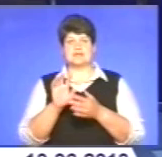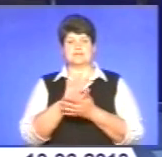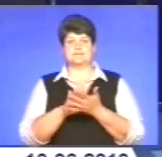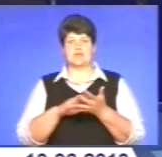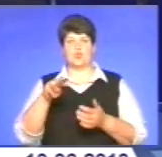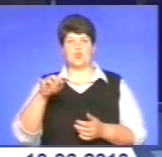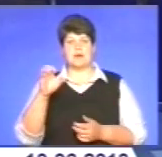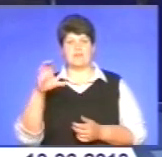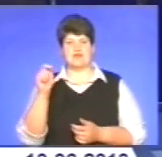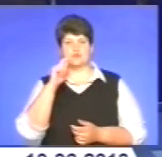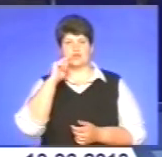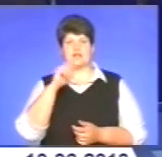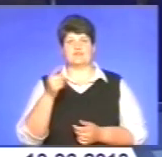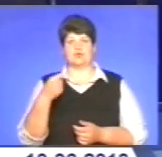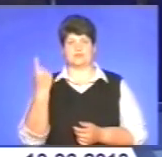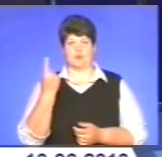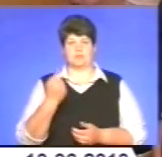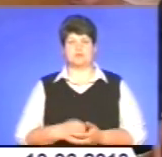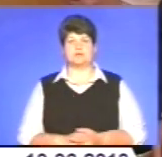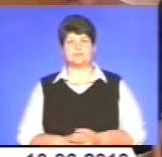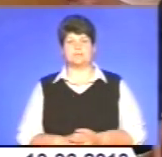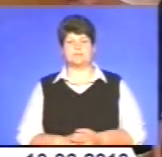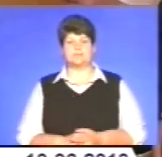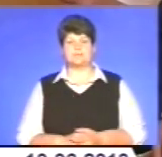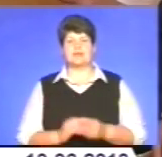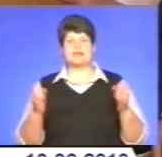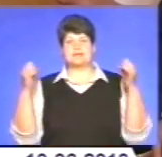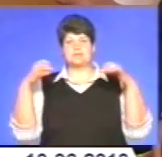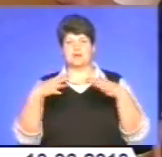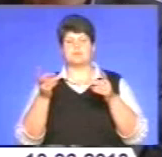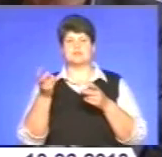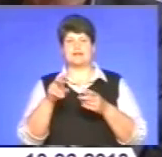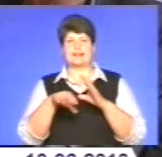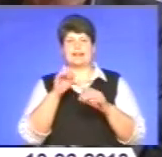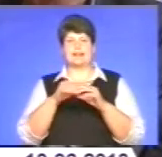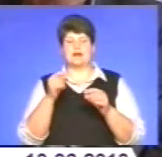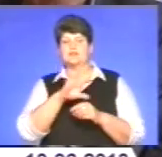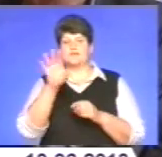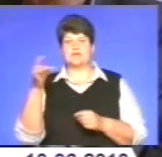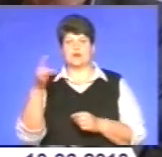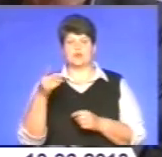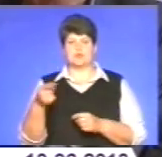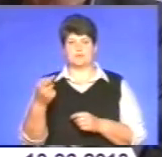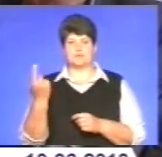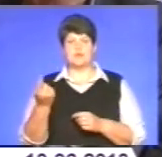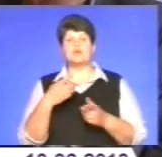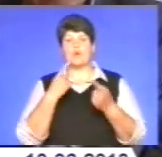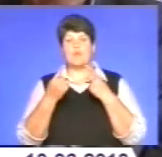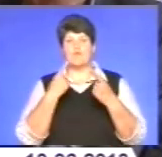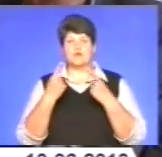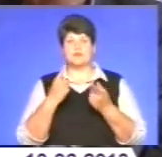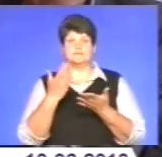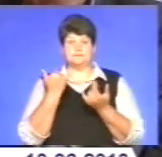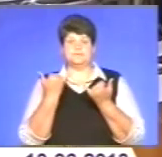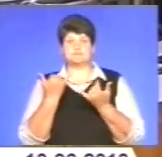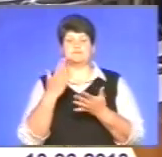МВС України Тернопільській області. На зібрання прибули делегати з усіх районів Тернопільщини. Вони обговорили насущні питання